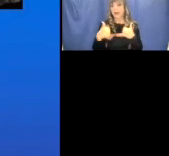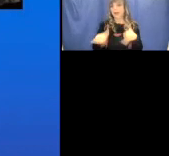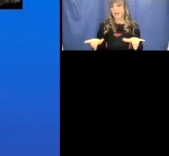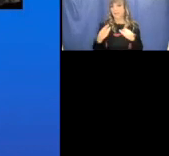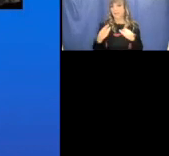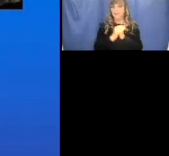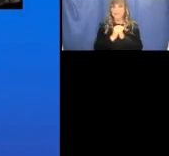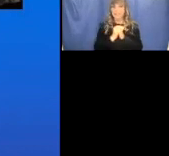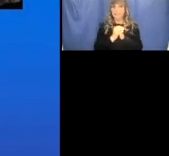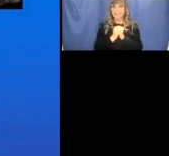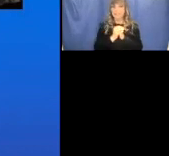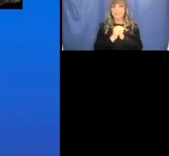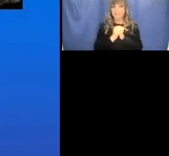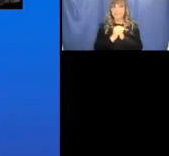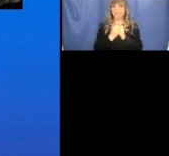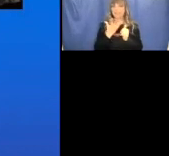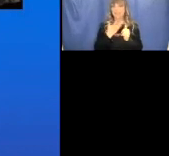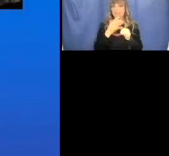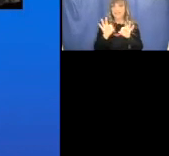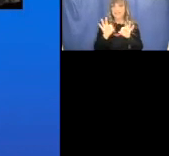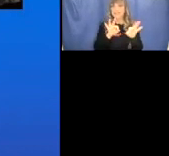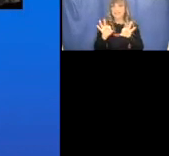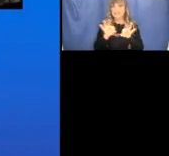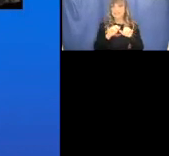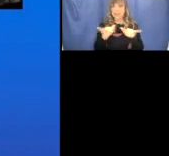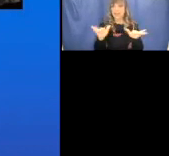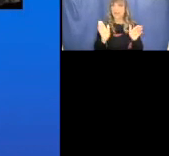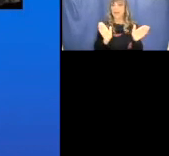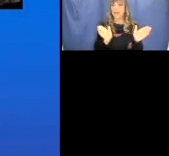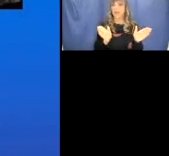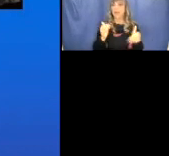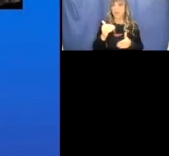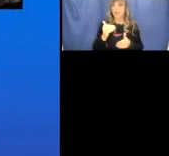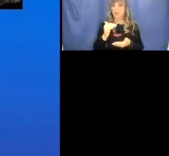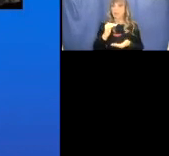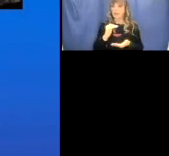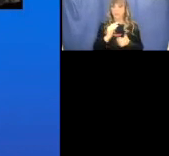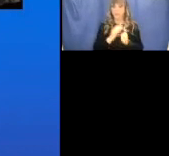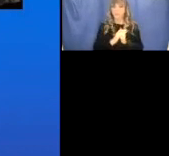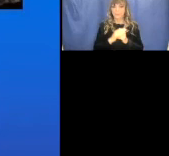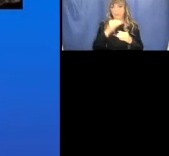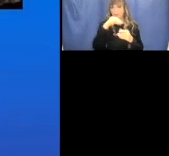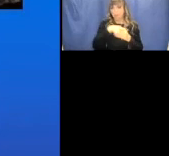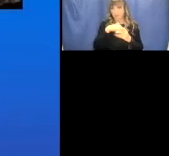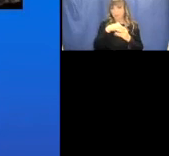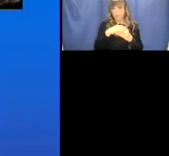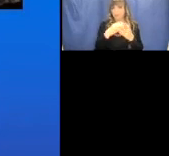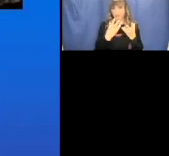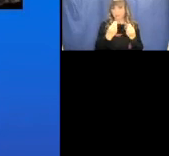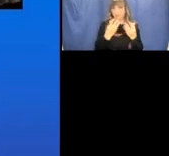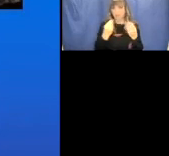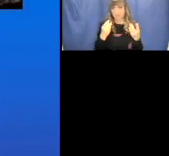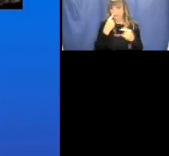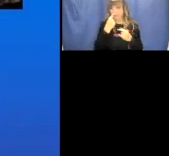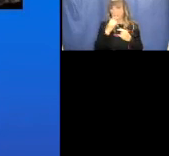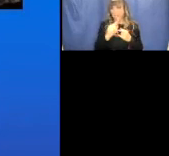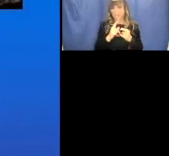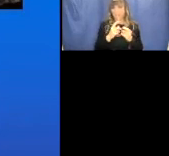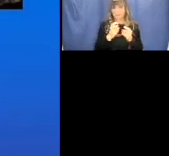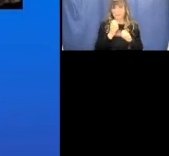il sistema pubblico e quello del quale fanno parte tantissime specie biologiche